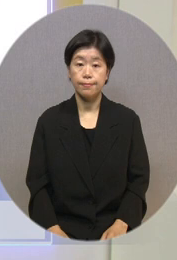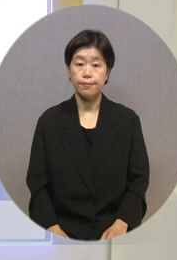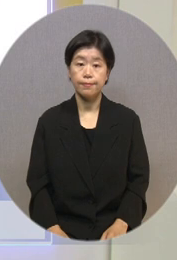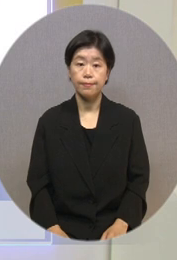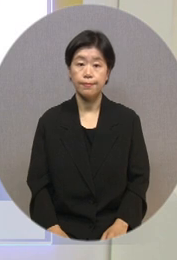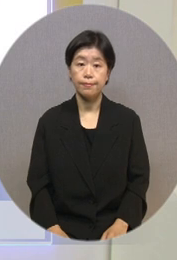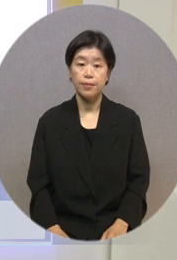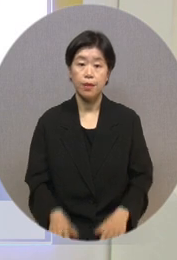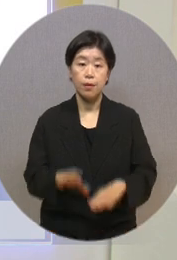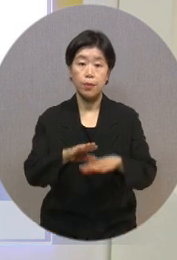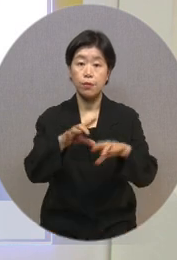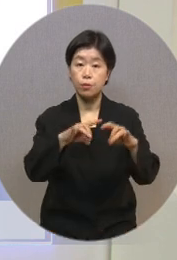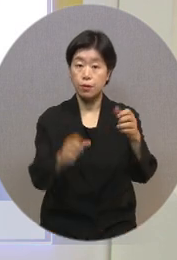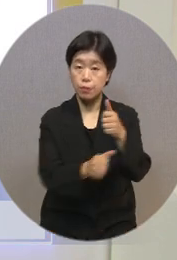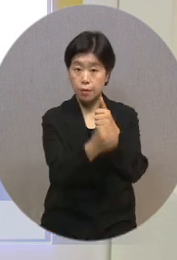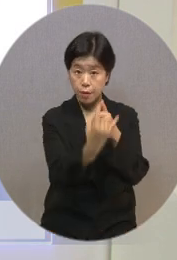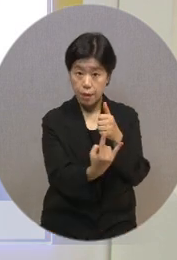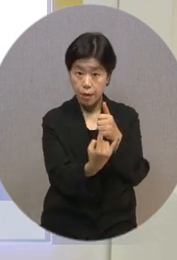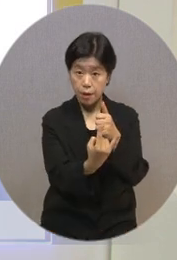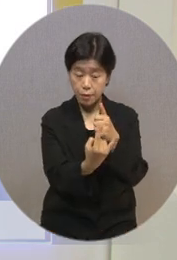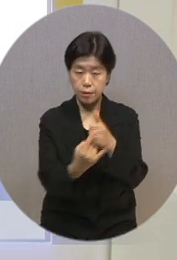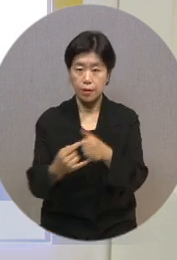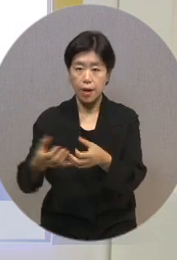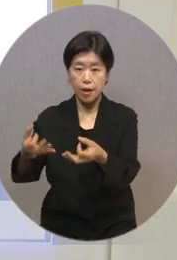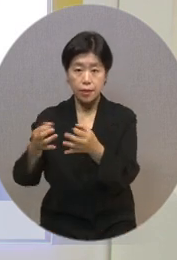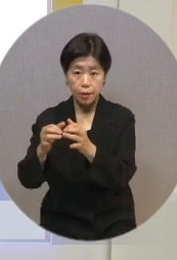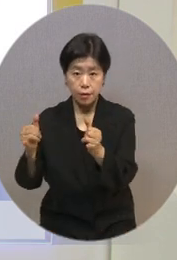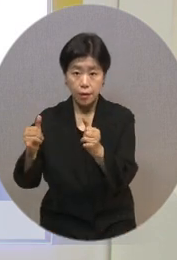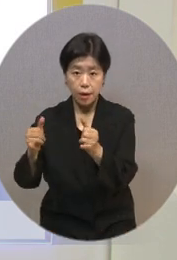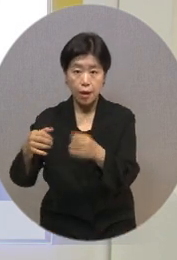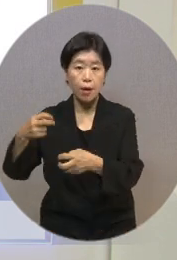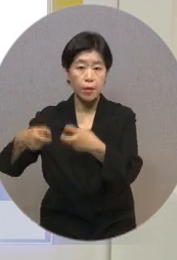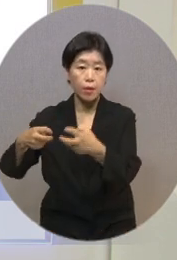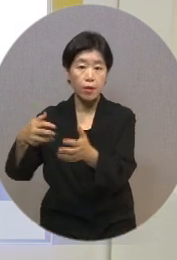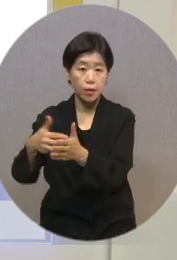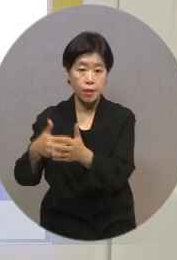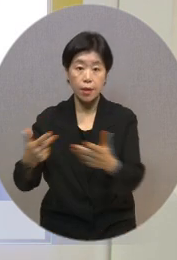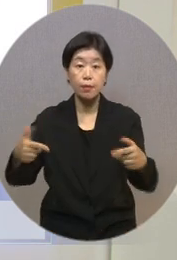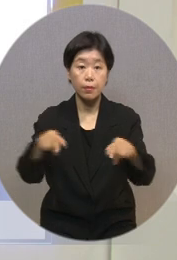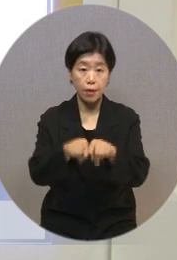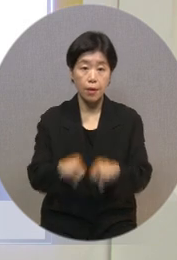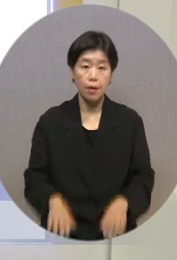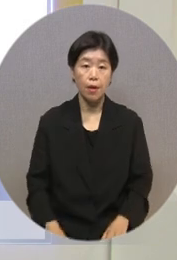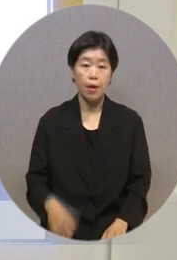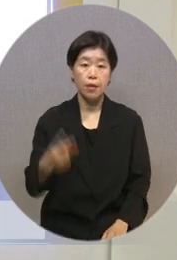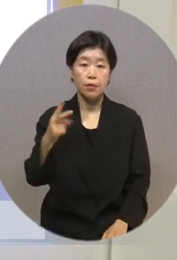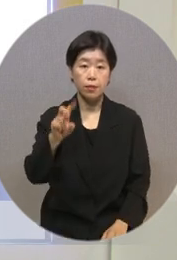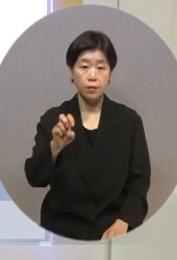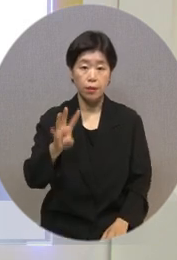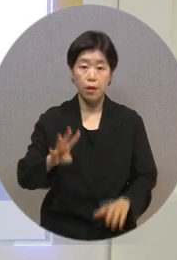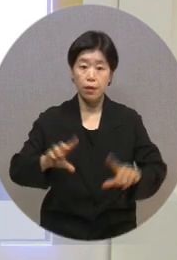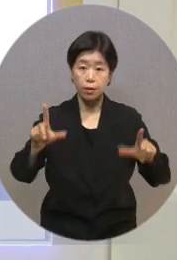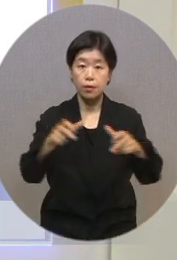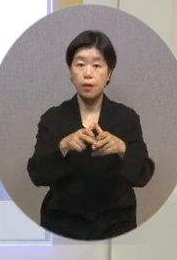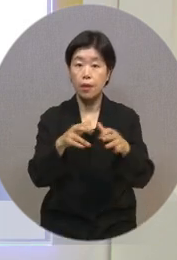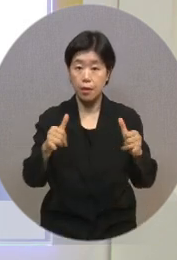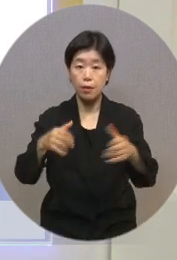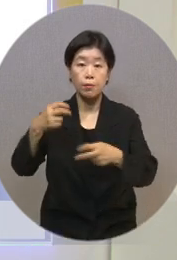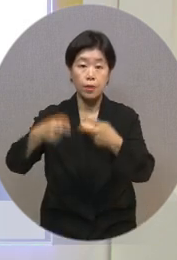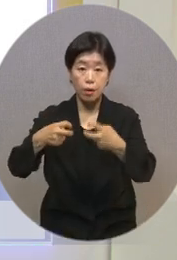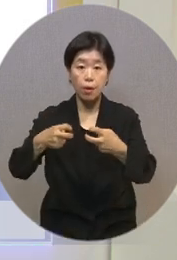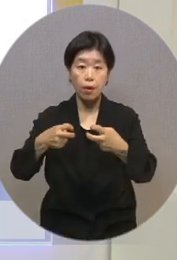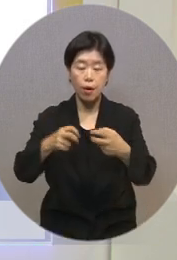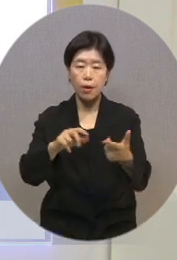다음 뉴스입니다. 방송통신위원회는 시청자 미디어 재단과 함께 2024년 장애인 미디어